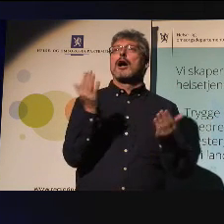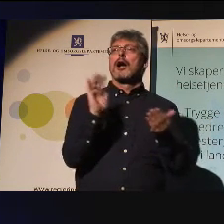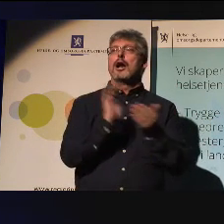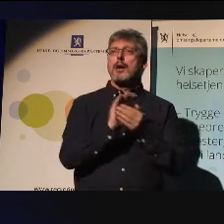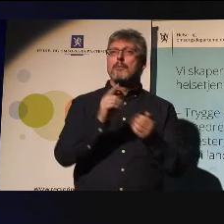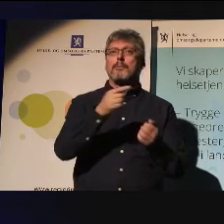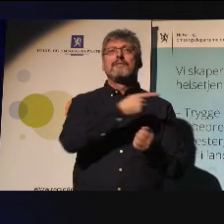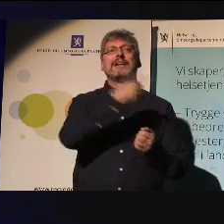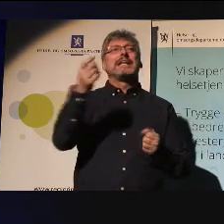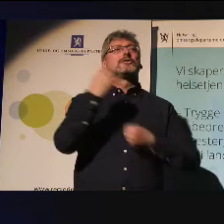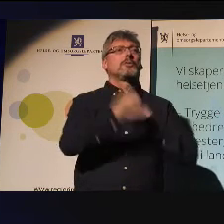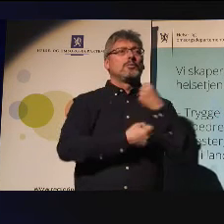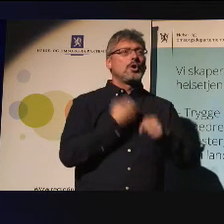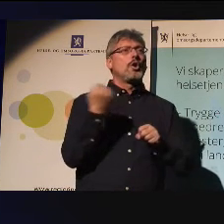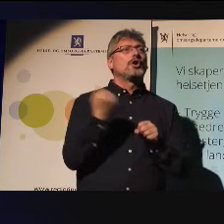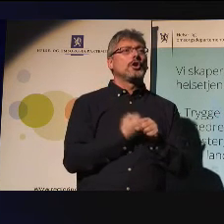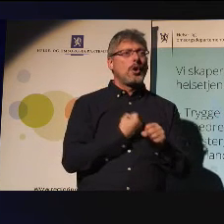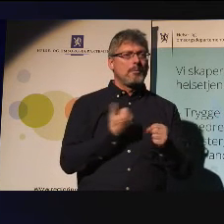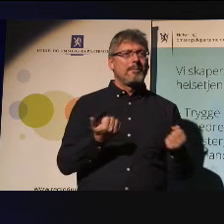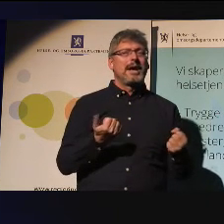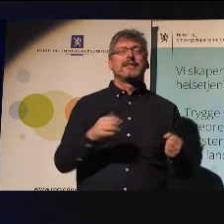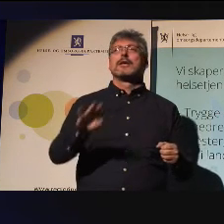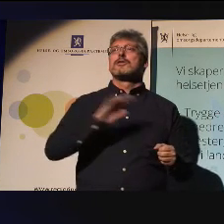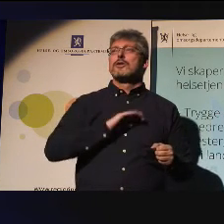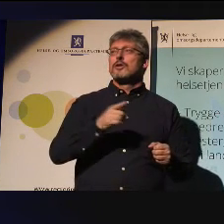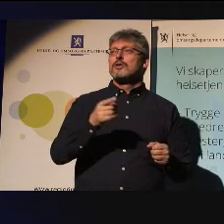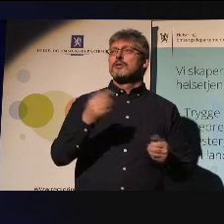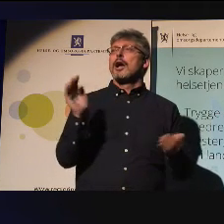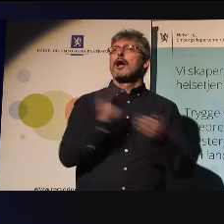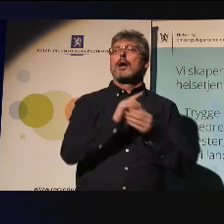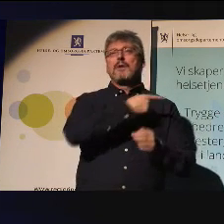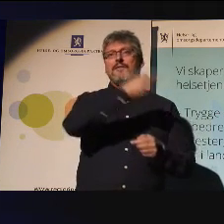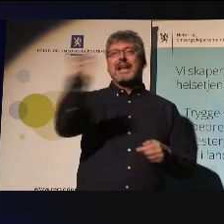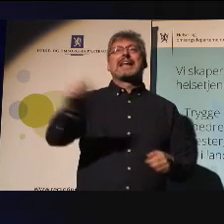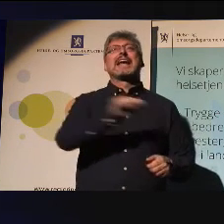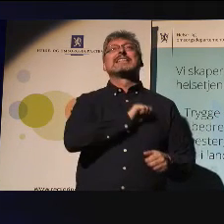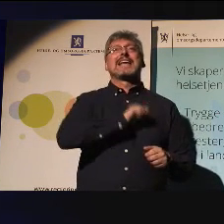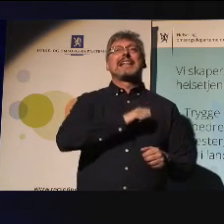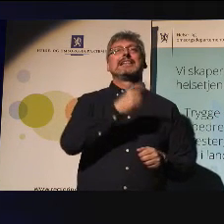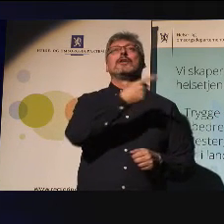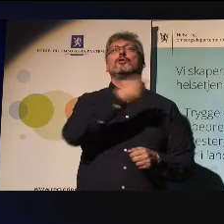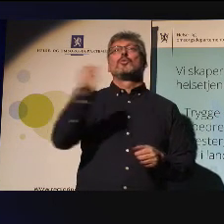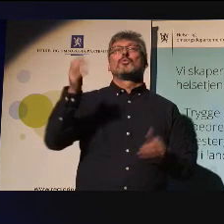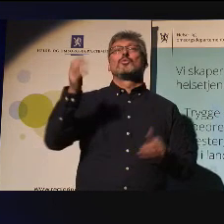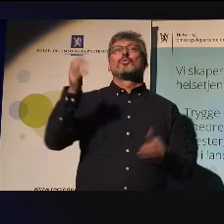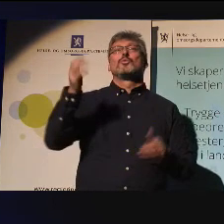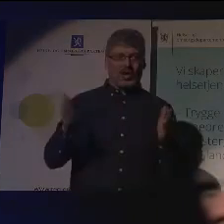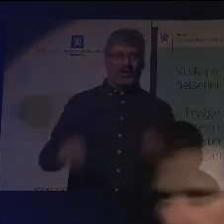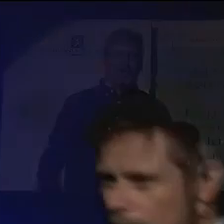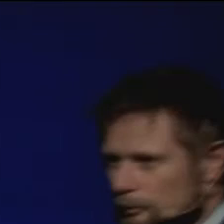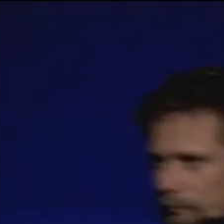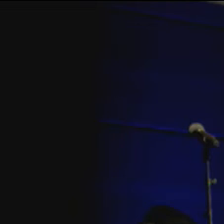gjør jobben. Jeg synes rett og slett at dere skal klappe for dere selv. Tusen takk.